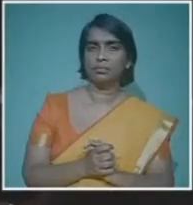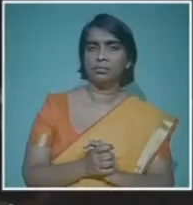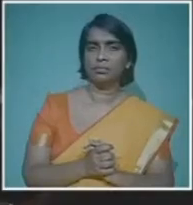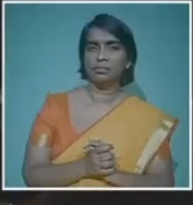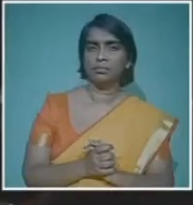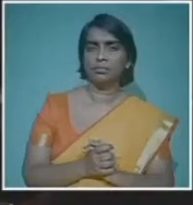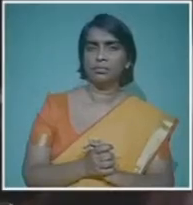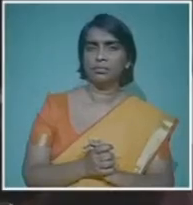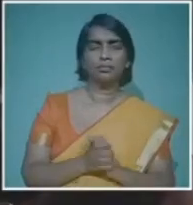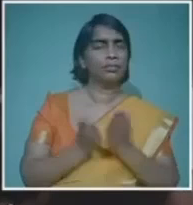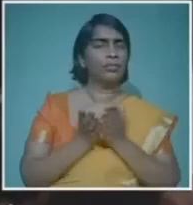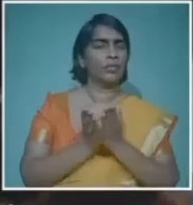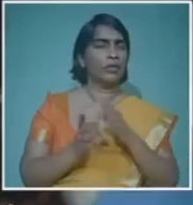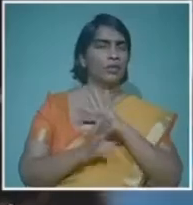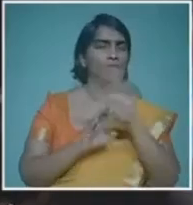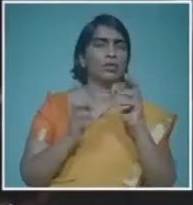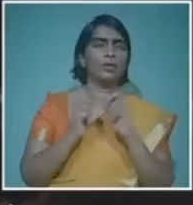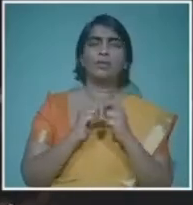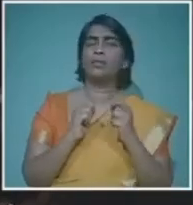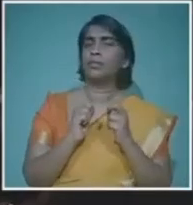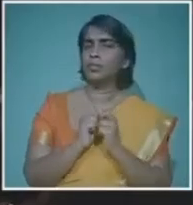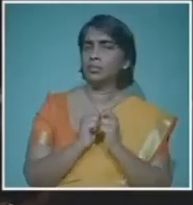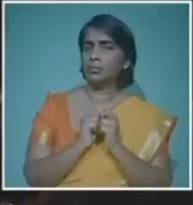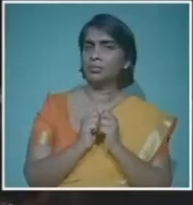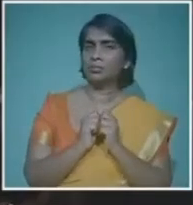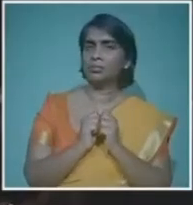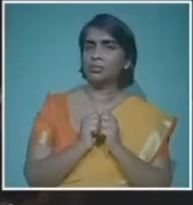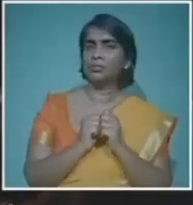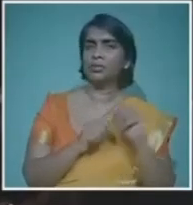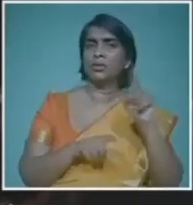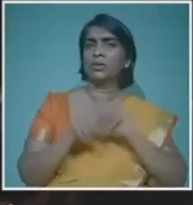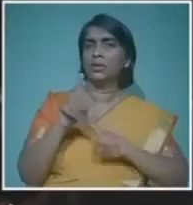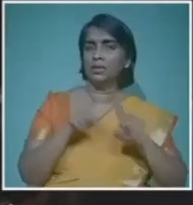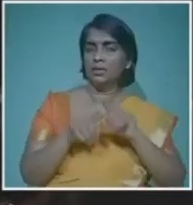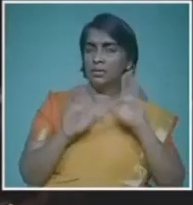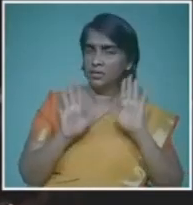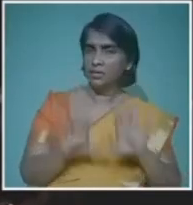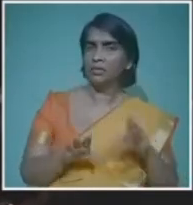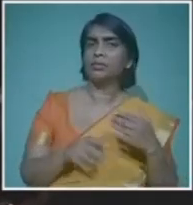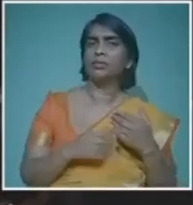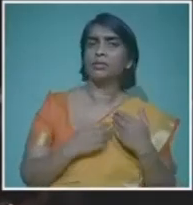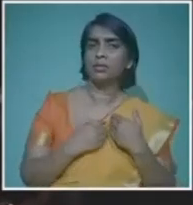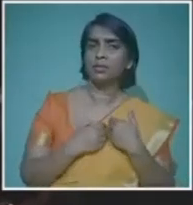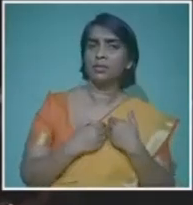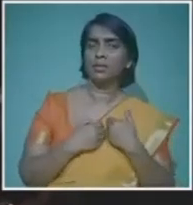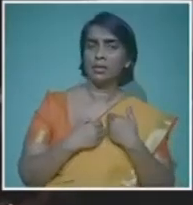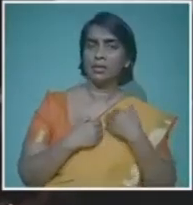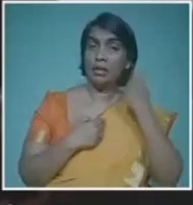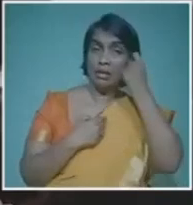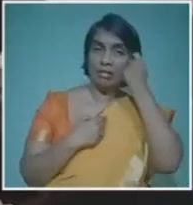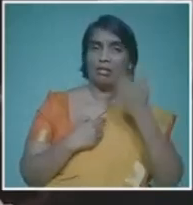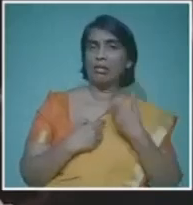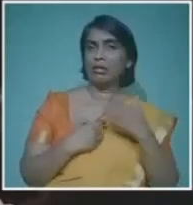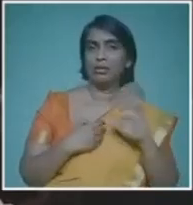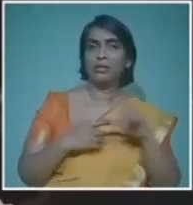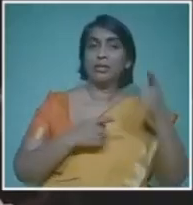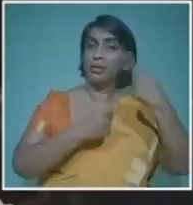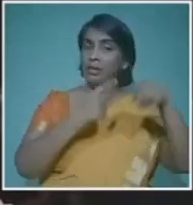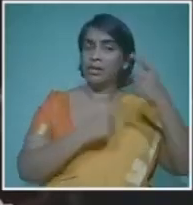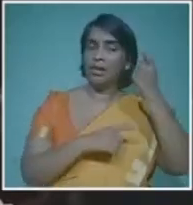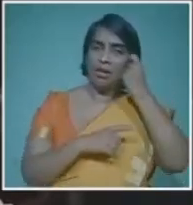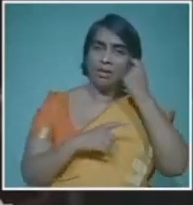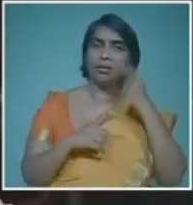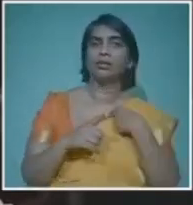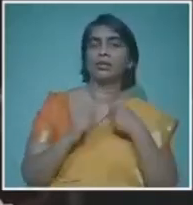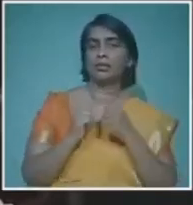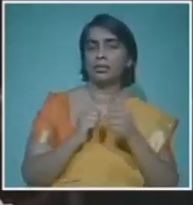මේ ෂිපින් ඒජන්ට්ස්ලා අතර තියෙන ප්‍රශ්නයක් ඒ ගැන සාකච්ඡා කළා තමයි මගේ තීන්දුවක් නෙවෙයි ඉන්ඩස්ට්‍රි එකකින් ආපු තීන්දුවක් තමයි